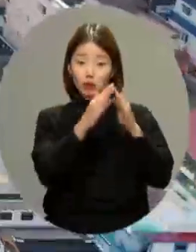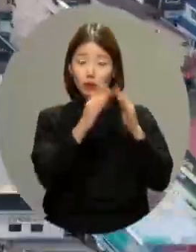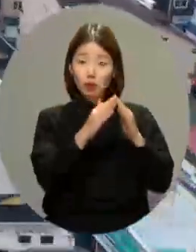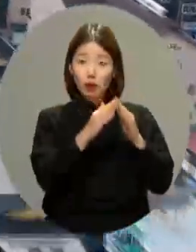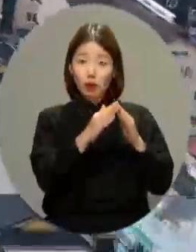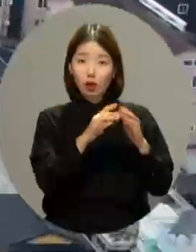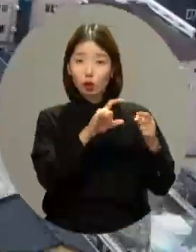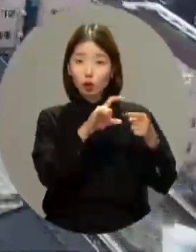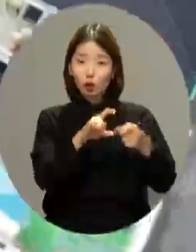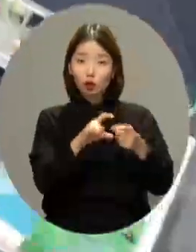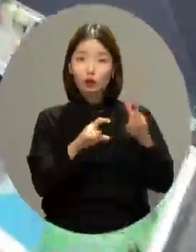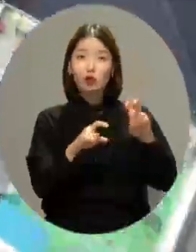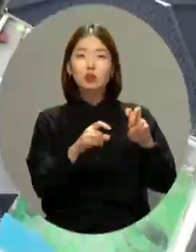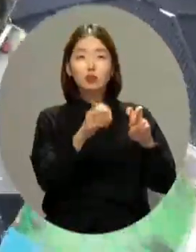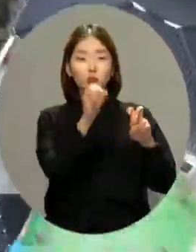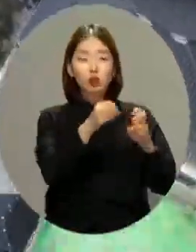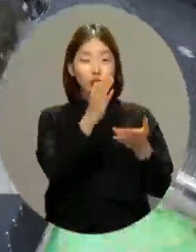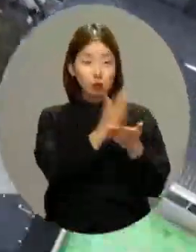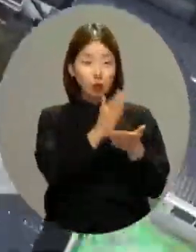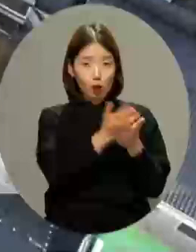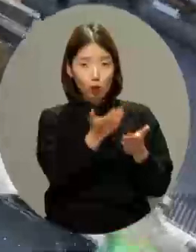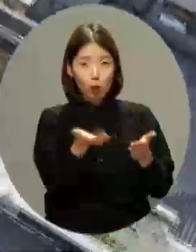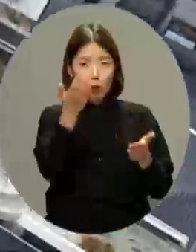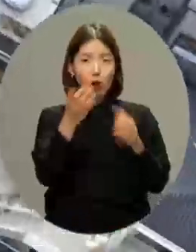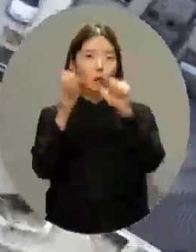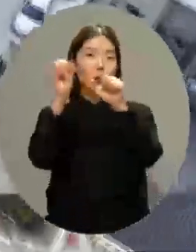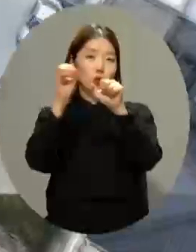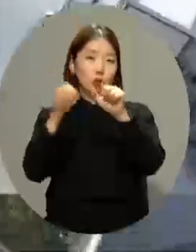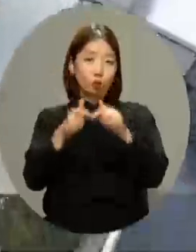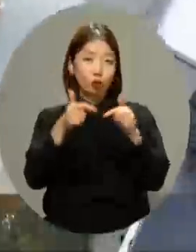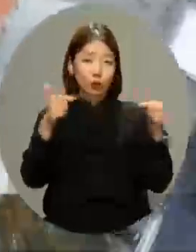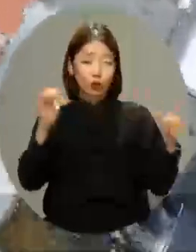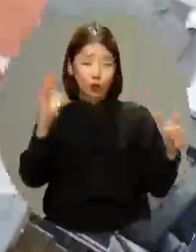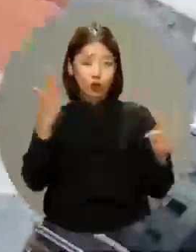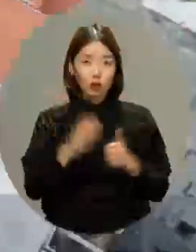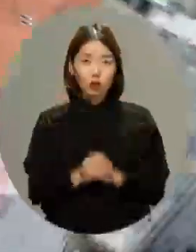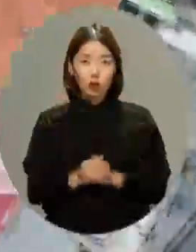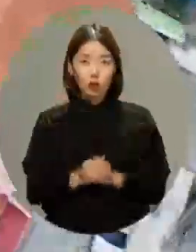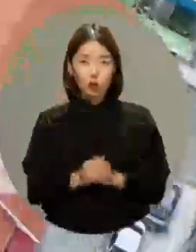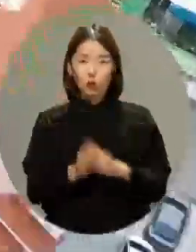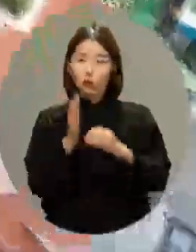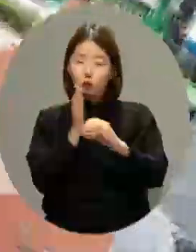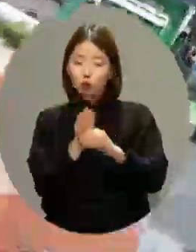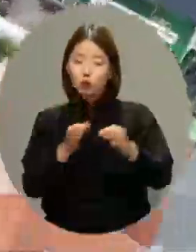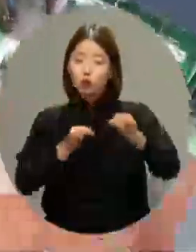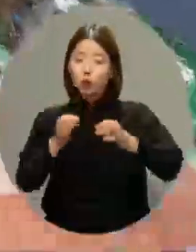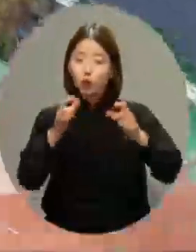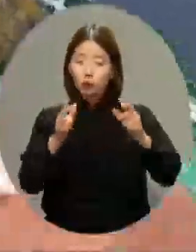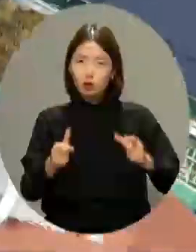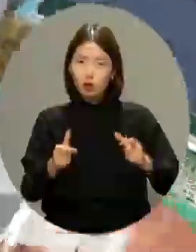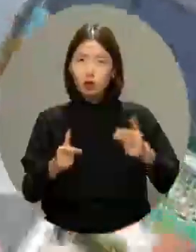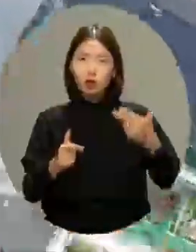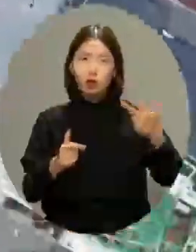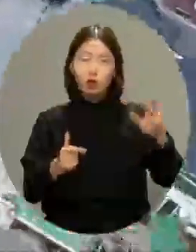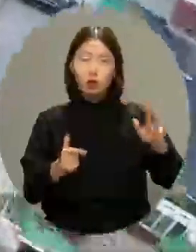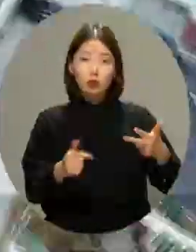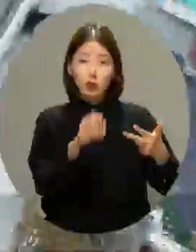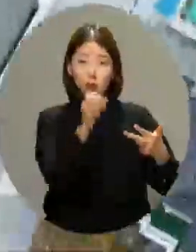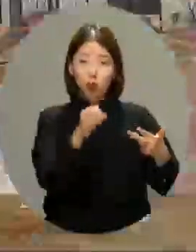주거지역의 용적률을 20%에서 50% 가량 높이고 중심상업지역은 기존